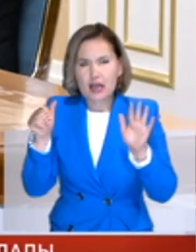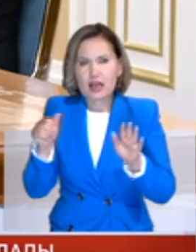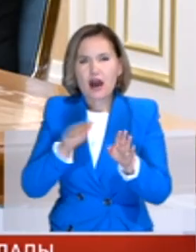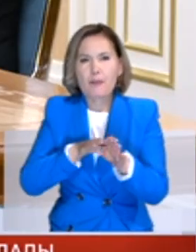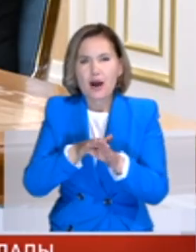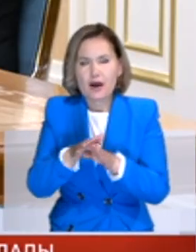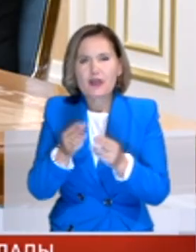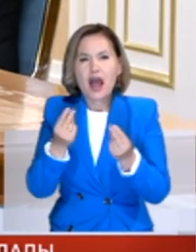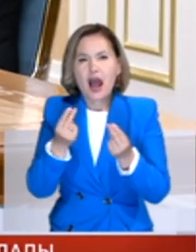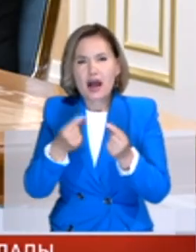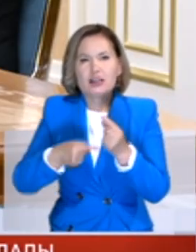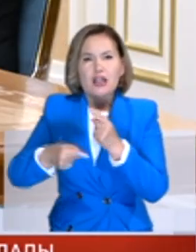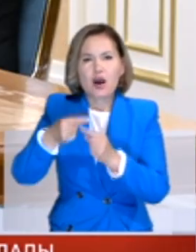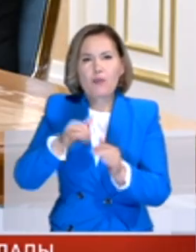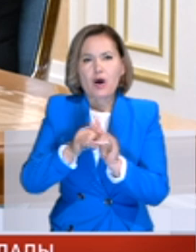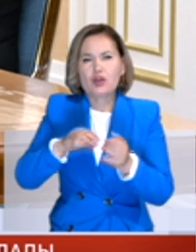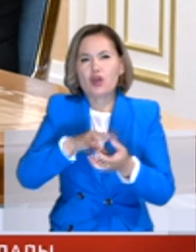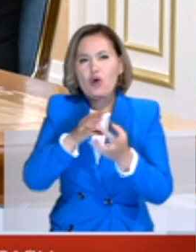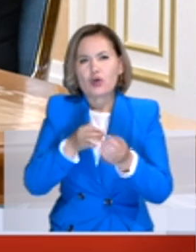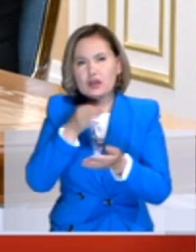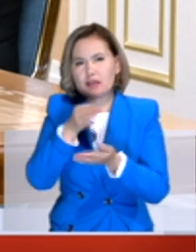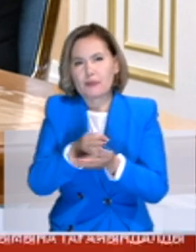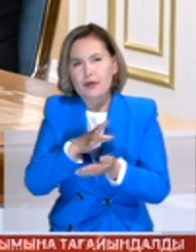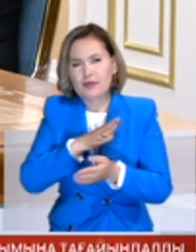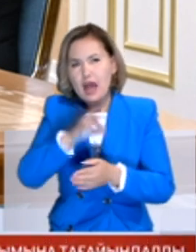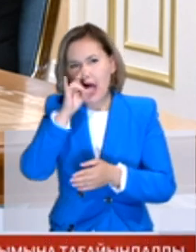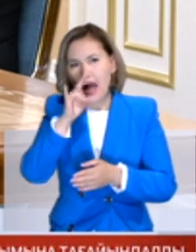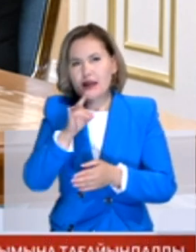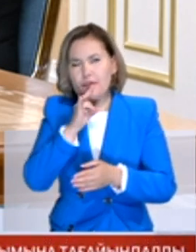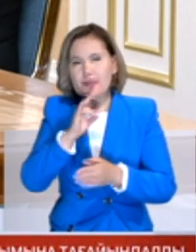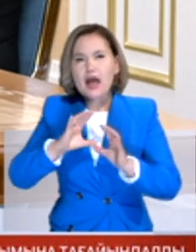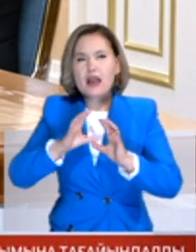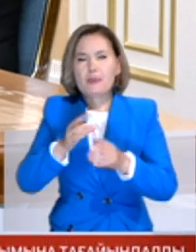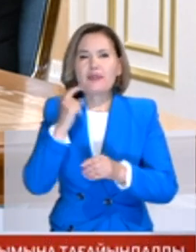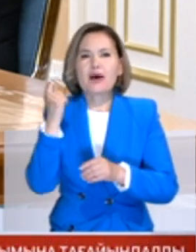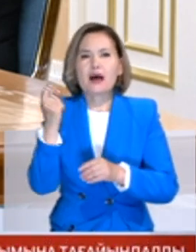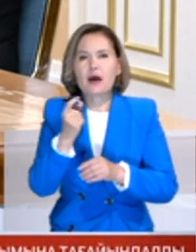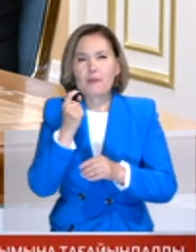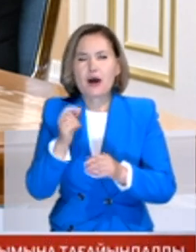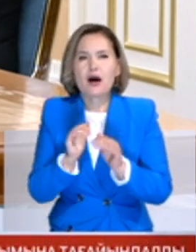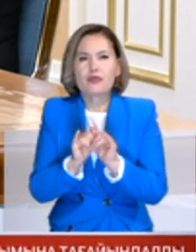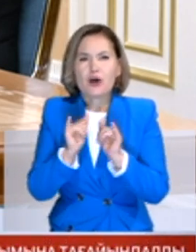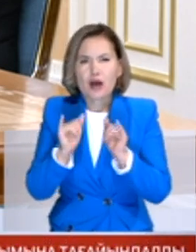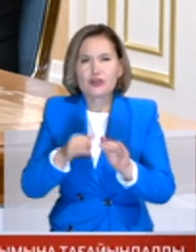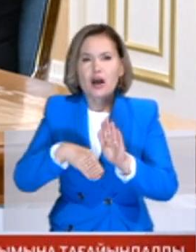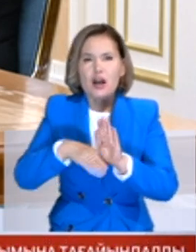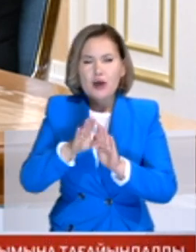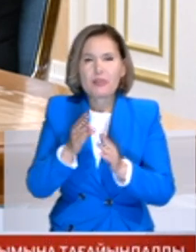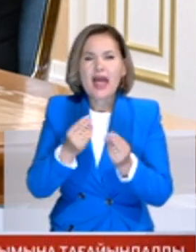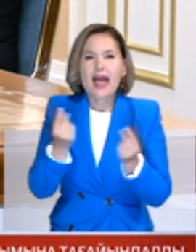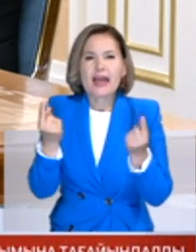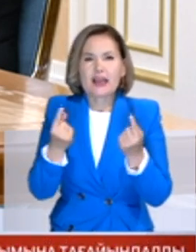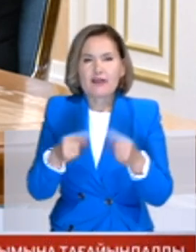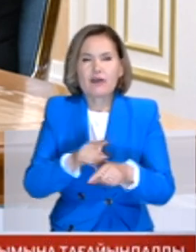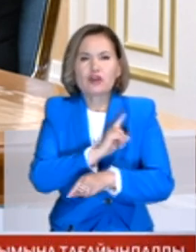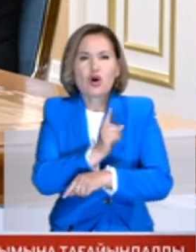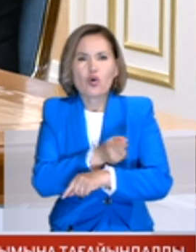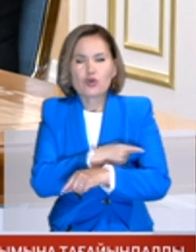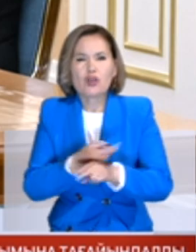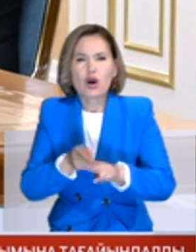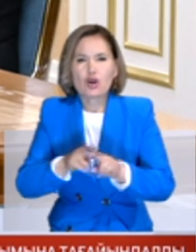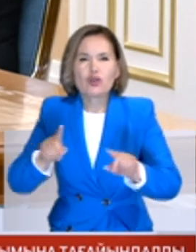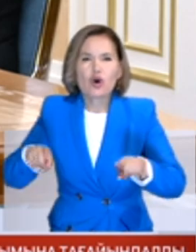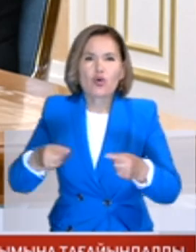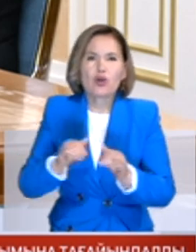ақша кредит саясатының қорытындысы туралы есеп берді. Қазақстандағы және әлемдегі экономикалық жағдайдың дамуы, инфляцияның қарқыны және оны